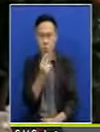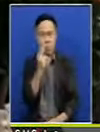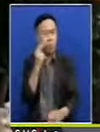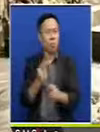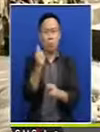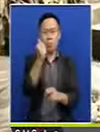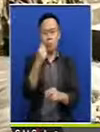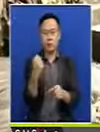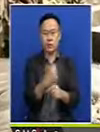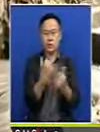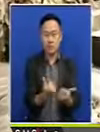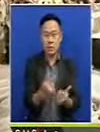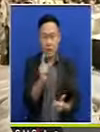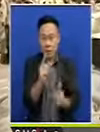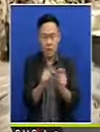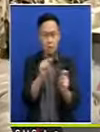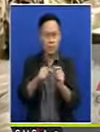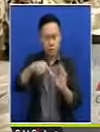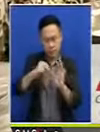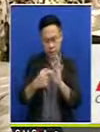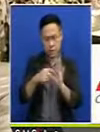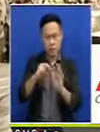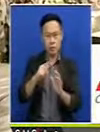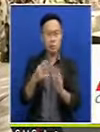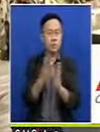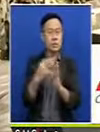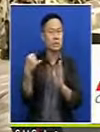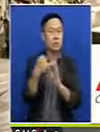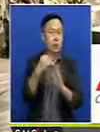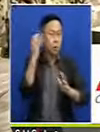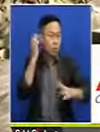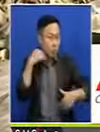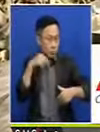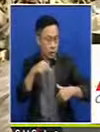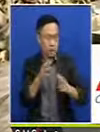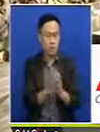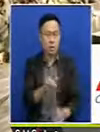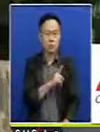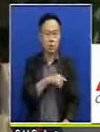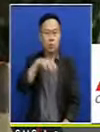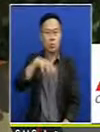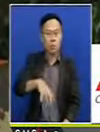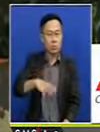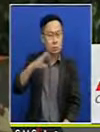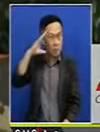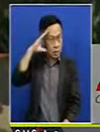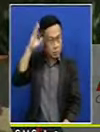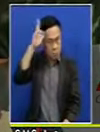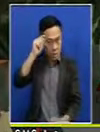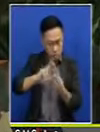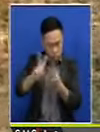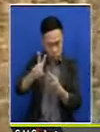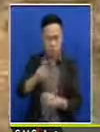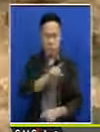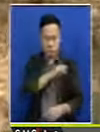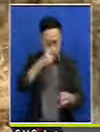ากนะครับจุดที่ฝึกที่อำเภอพัฒนานิคมจังหวัดลพบุรีอยู่ในพื้นที่ความรับผิดชอบของกองพลทหารม้าที่2รักษ